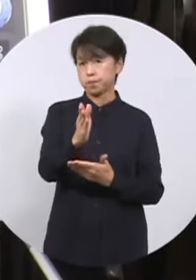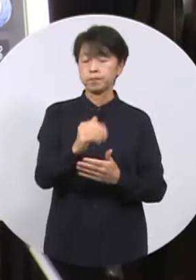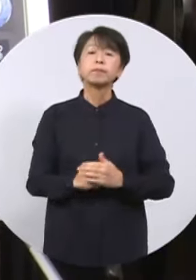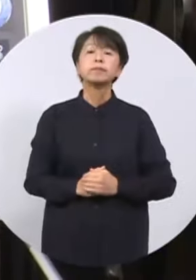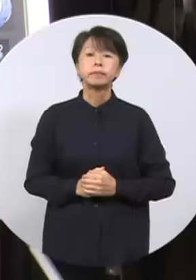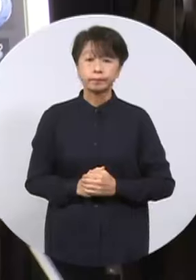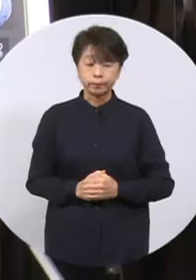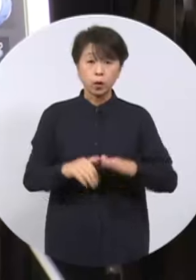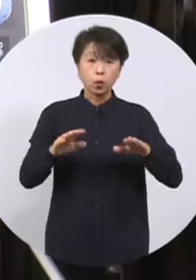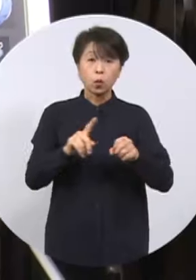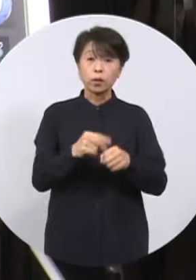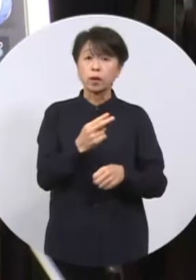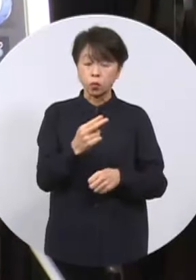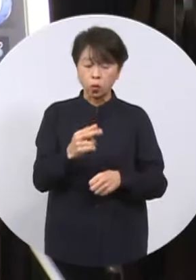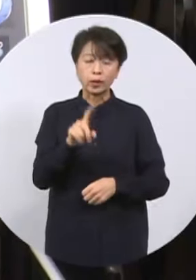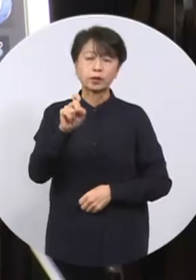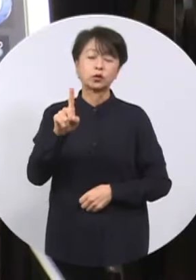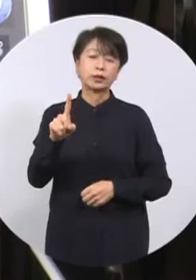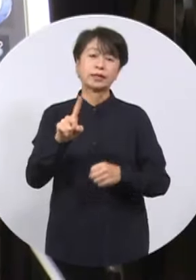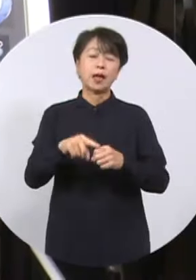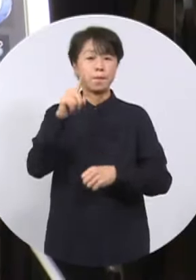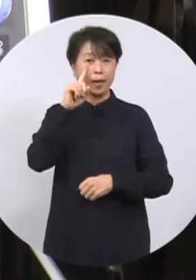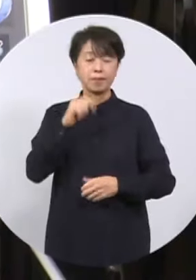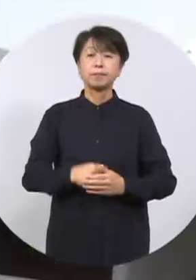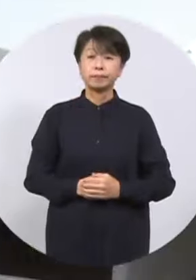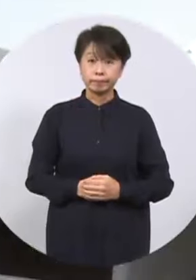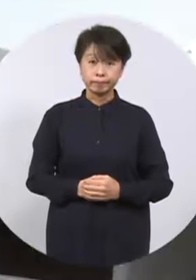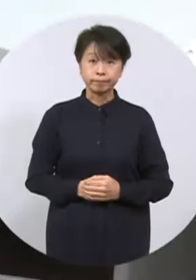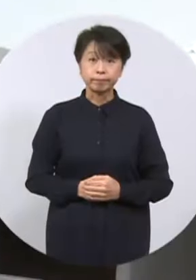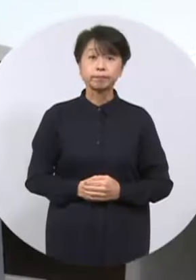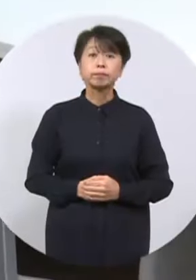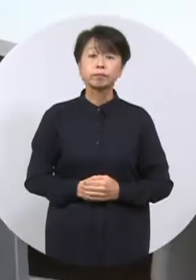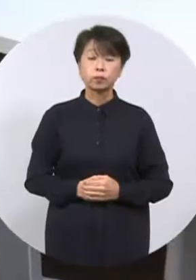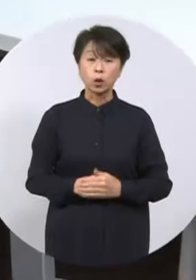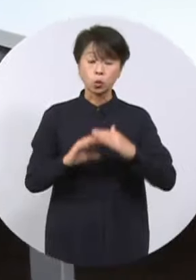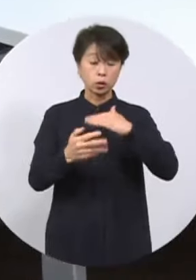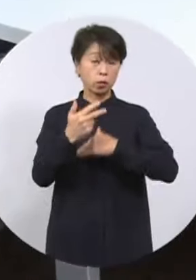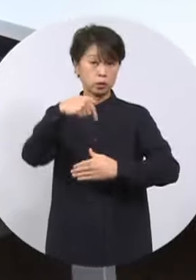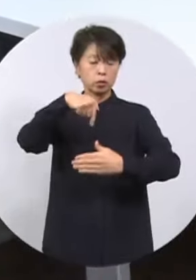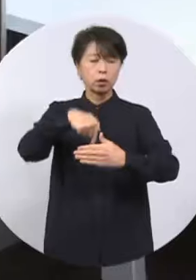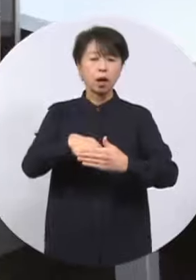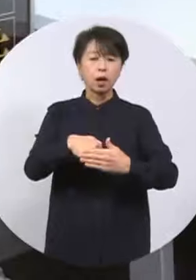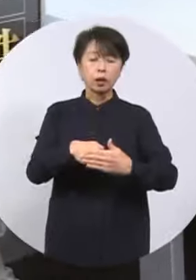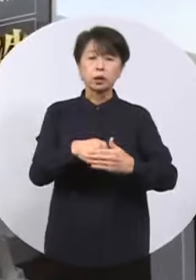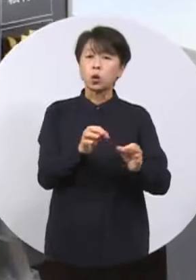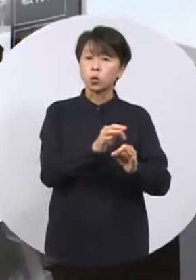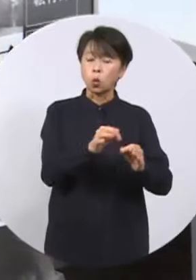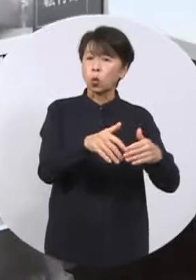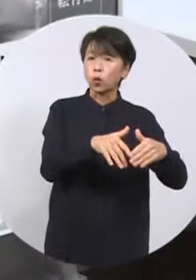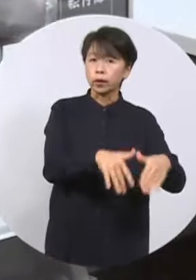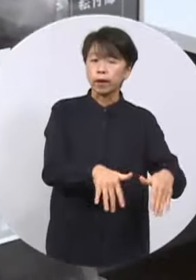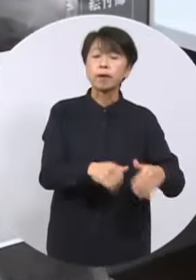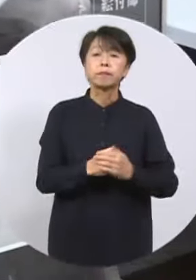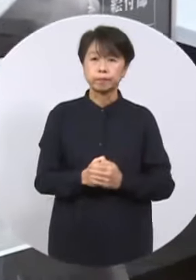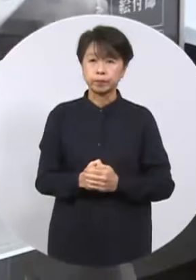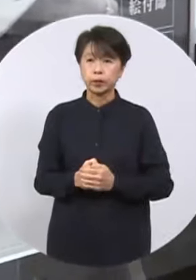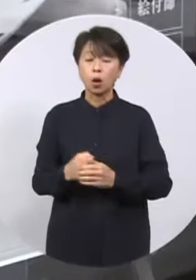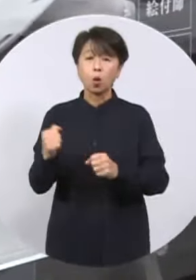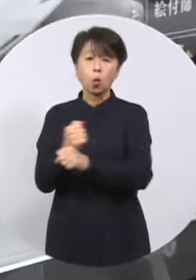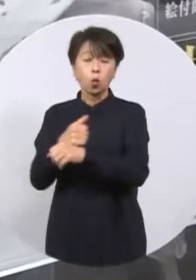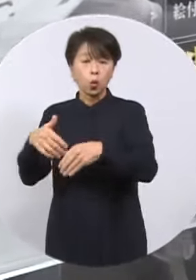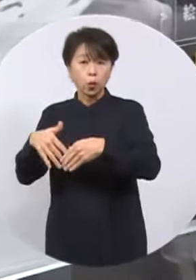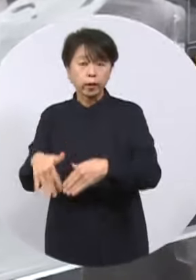して今年度で11年目を迎えます。藤沢市内には商業系の技能者や工業